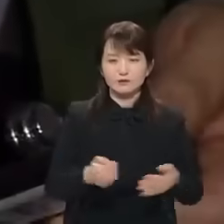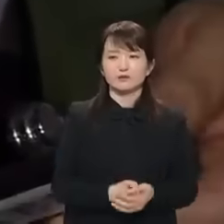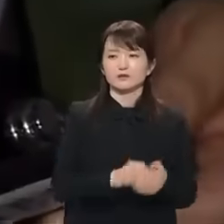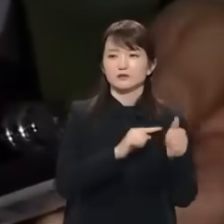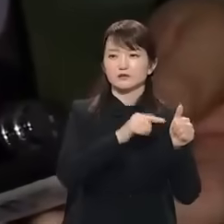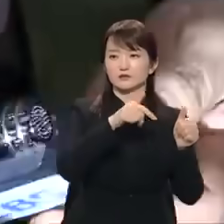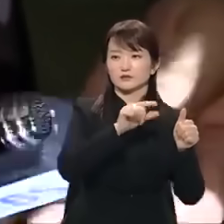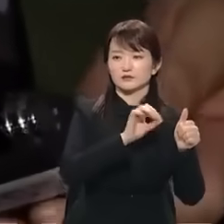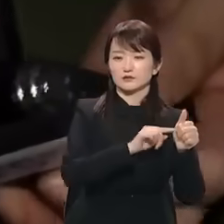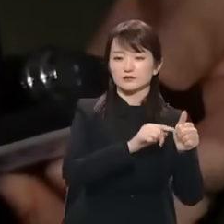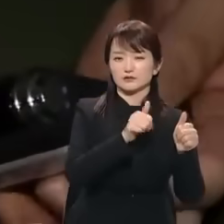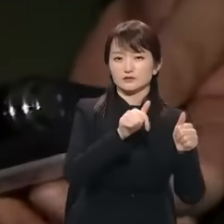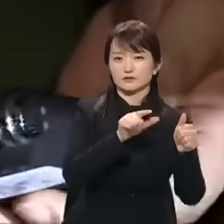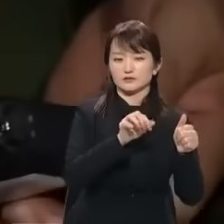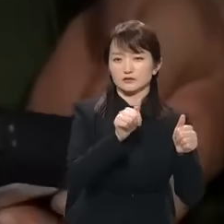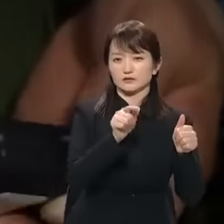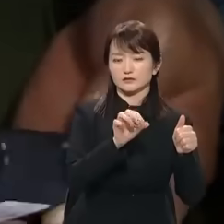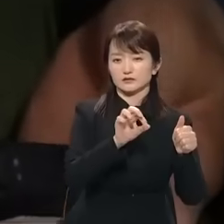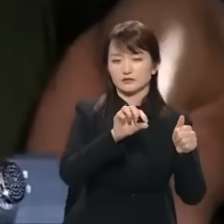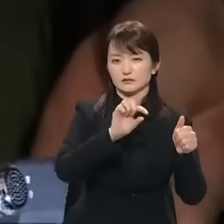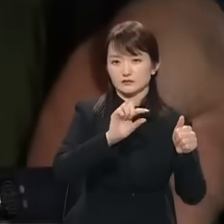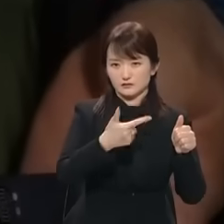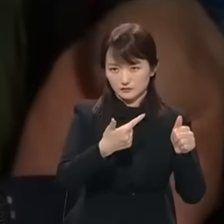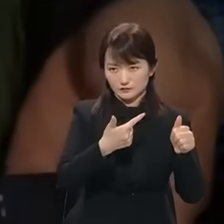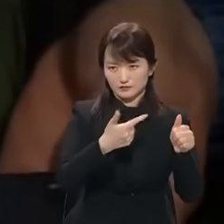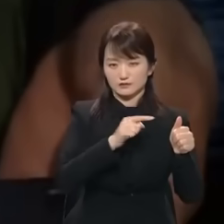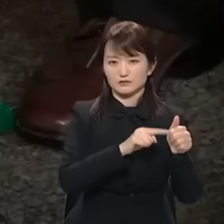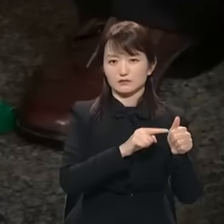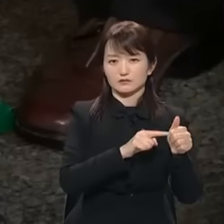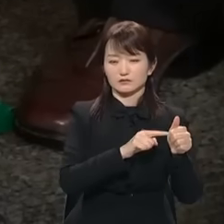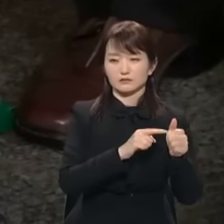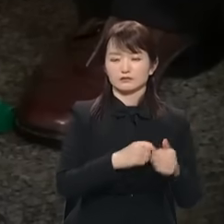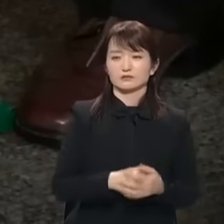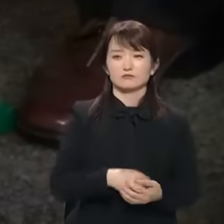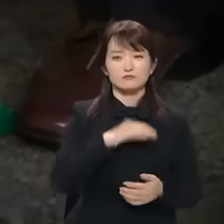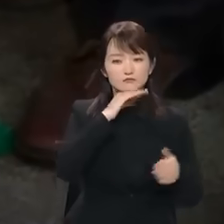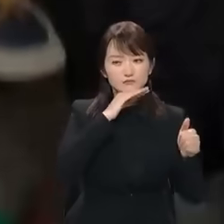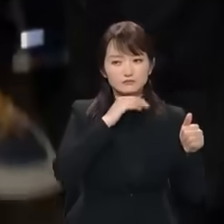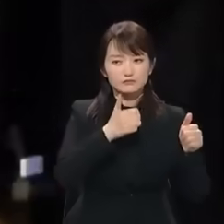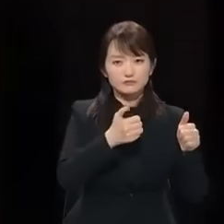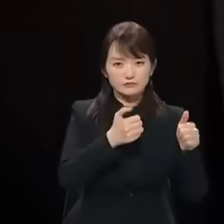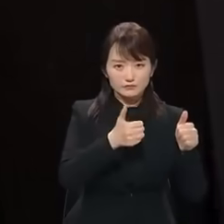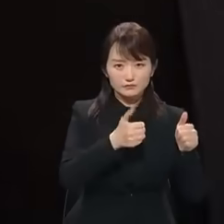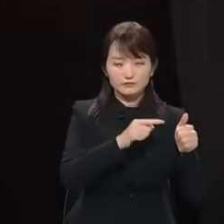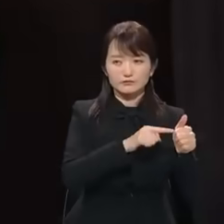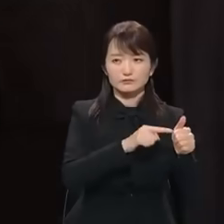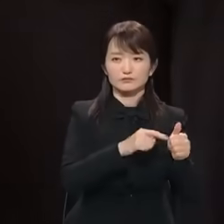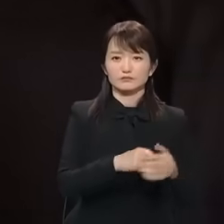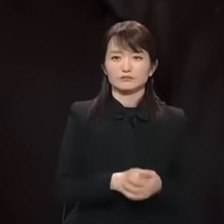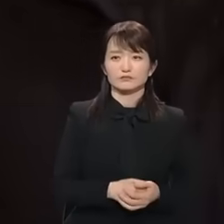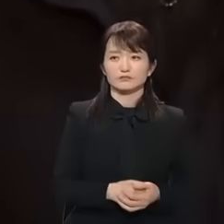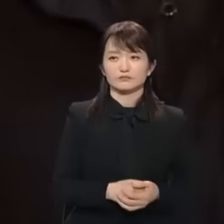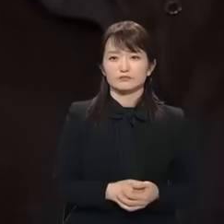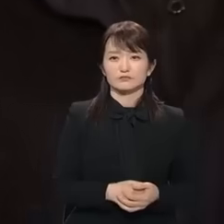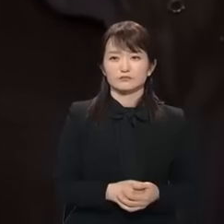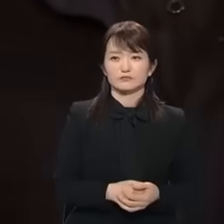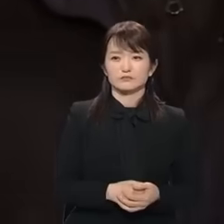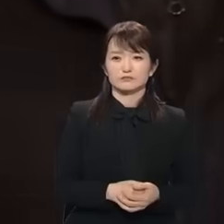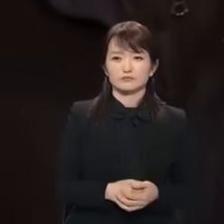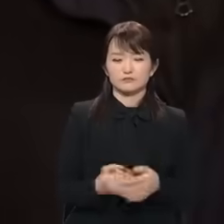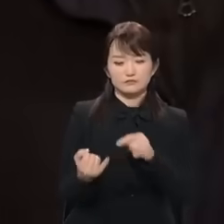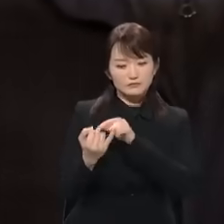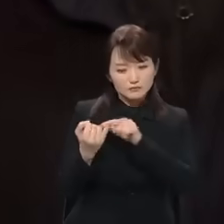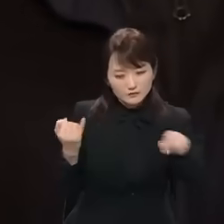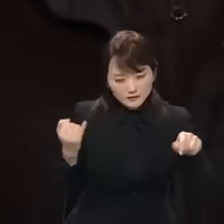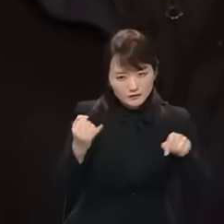정모 정형근 공개를 하지 않습니까 예 신 다섯살 정형근 이었고요 범무 열흘 정도 가까이가